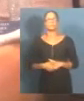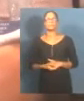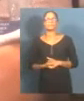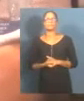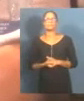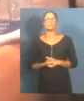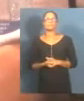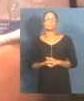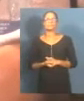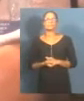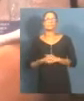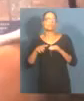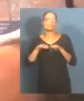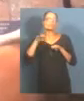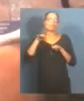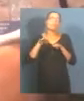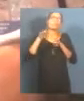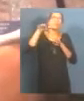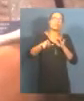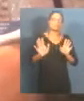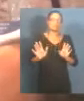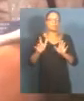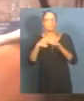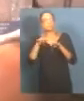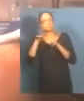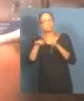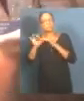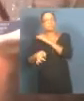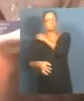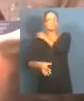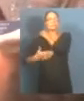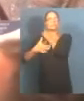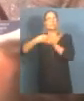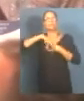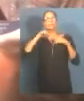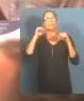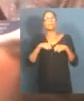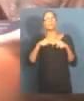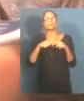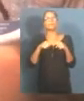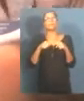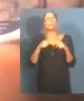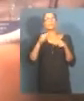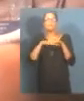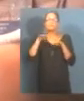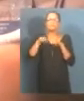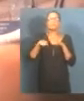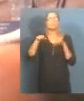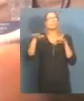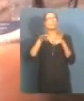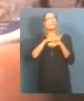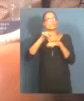avant pour que l'on ne m'accuse pas de maoïsme tardif, mais ça nous permettra de faire un bond parce qu'il faut faire un bond